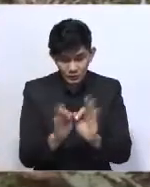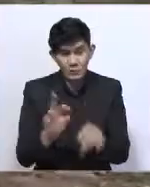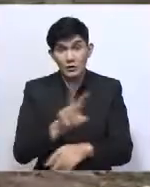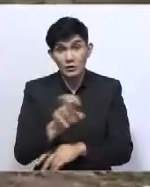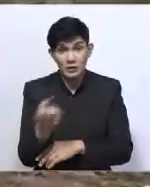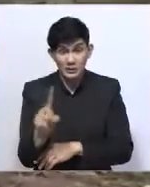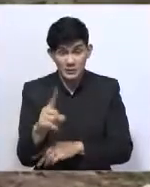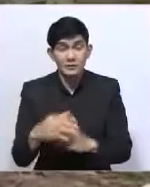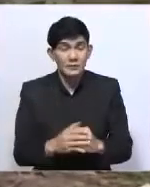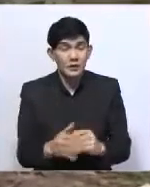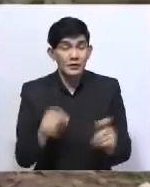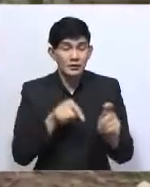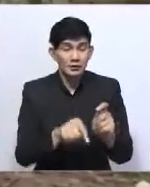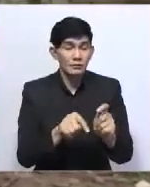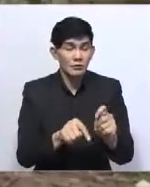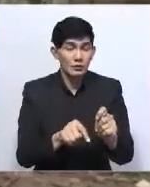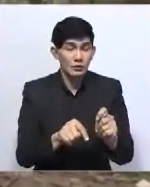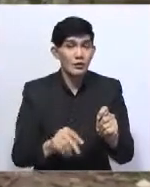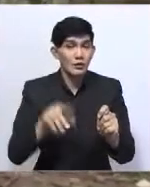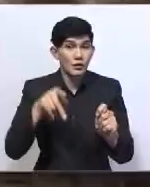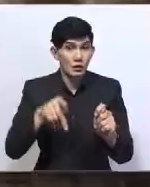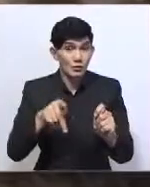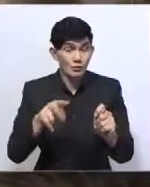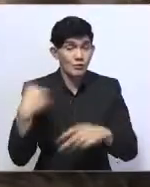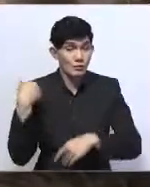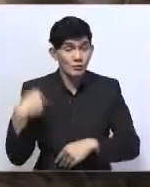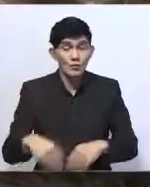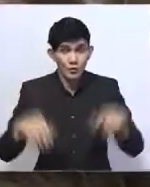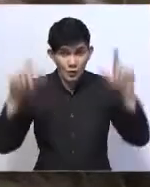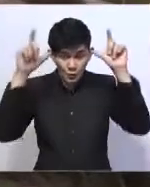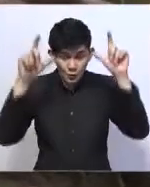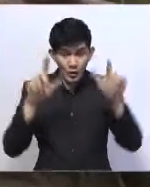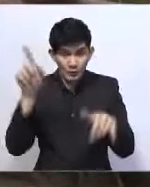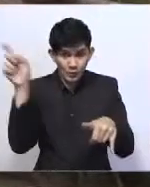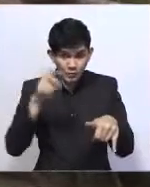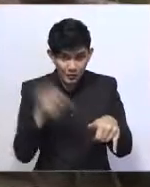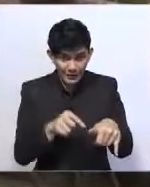ภอตำบลโพนสว่างฟ้าผ่ากระบือตาย1ตัวด้วยนะคะ